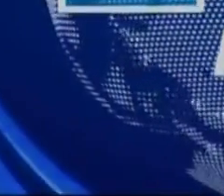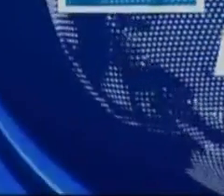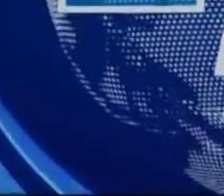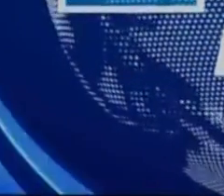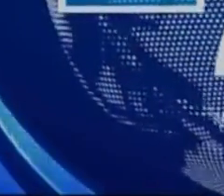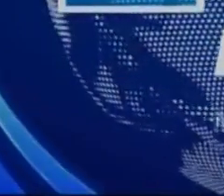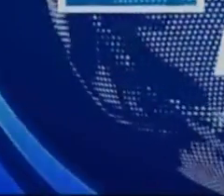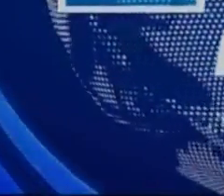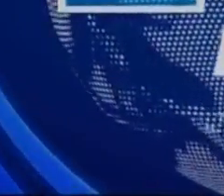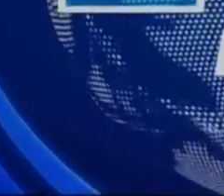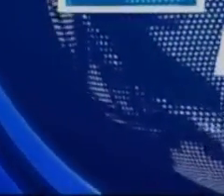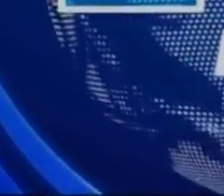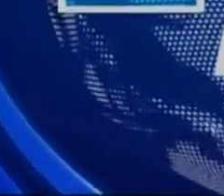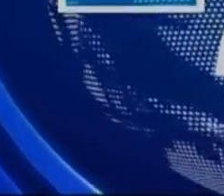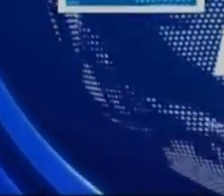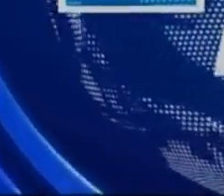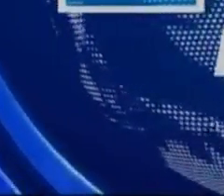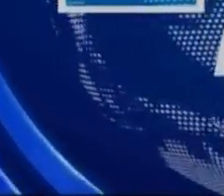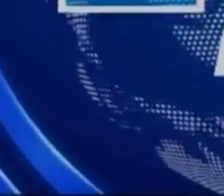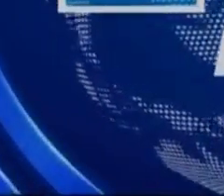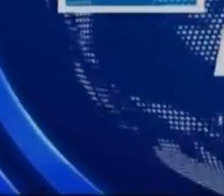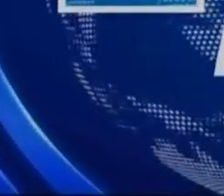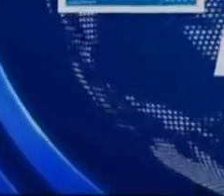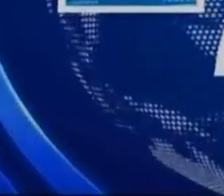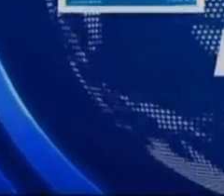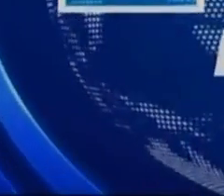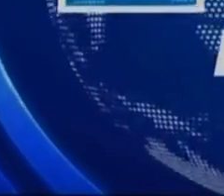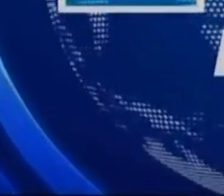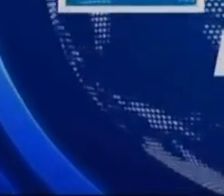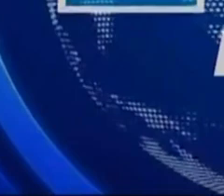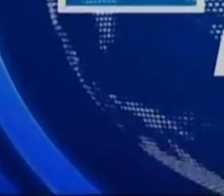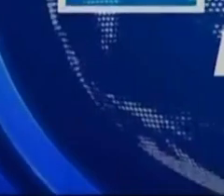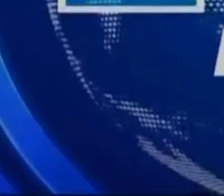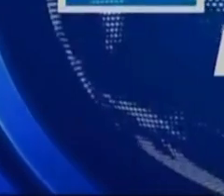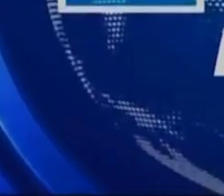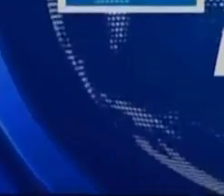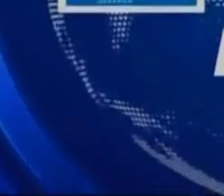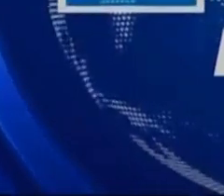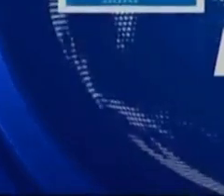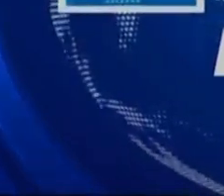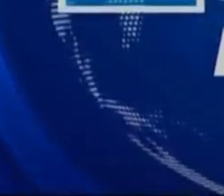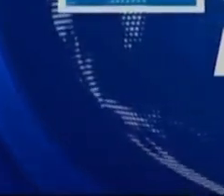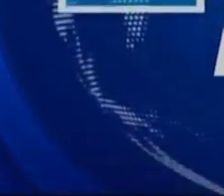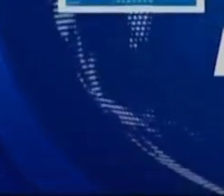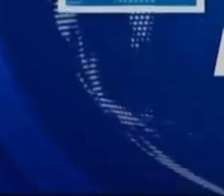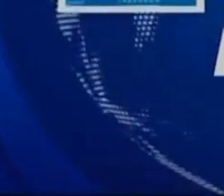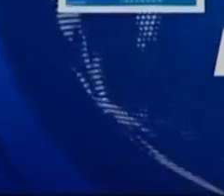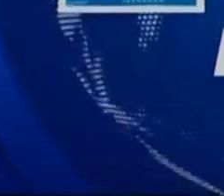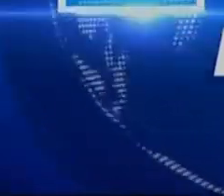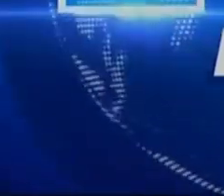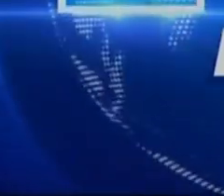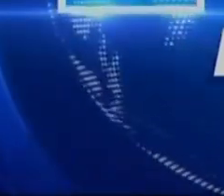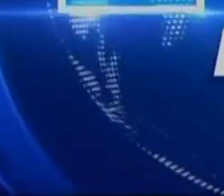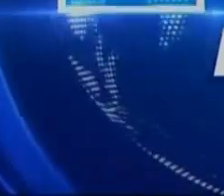20h. Je l'ai dit, le président de la République est arrivé hier dimanche à New York pour participer à la